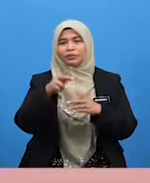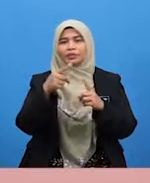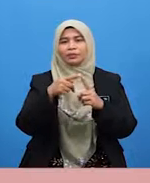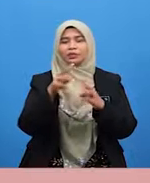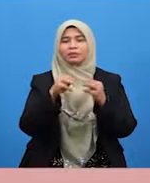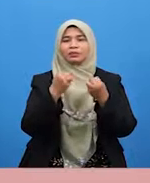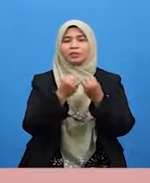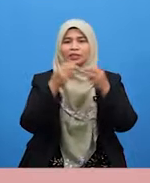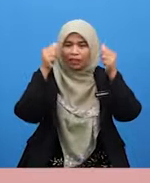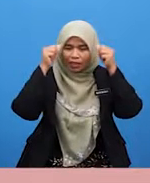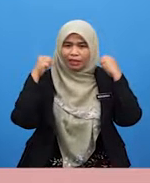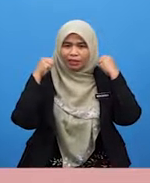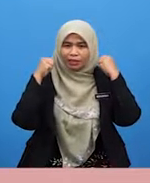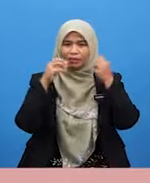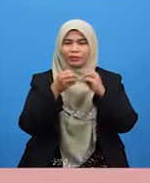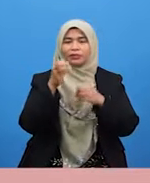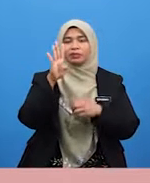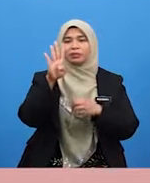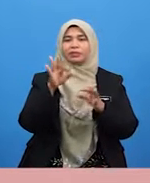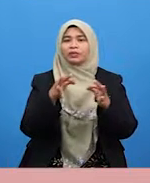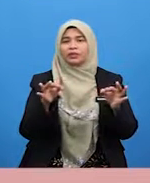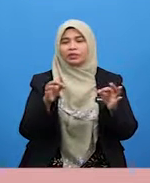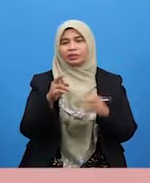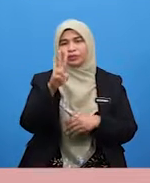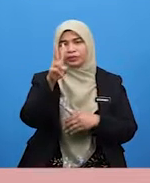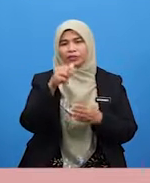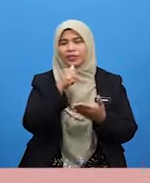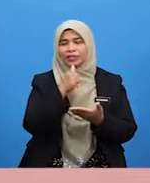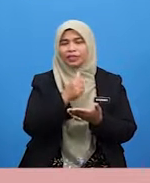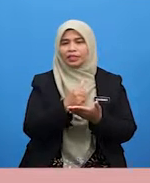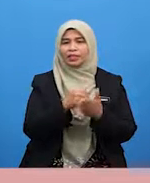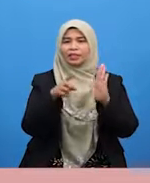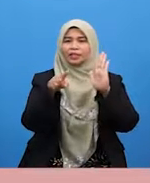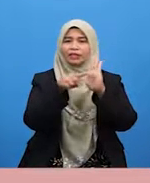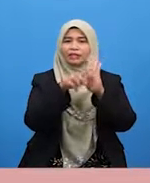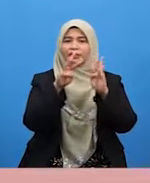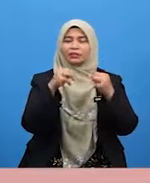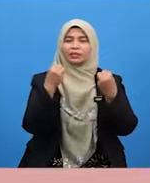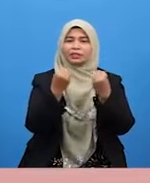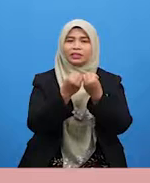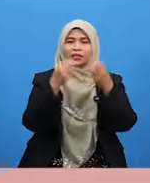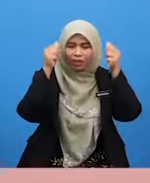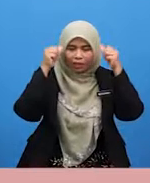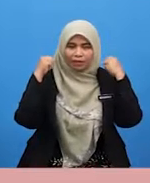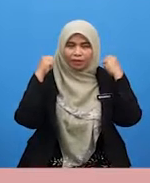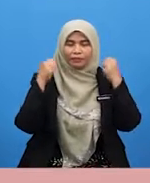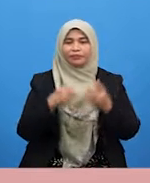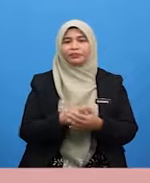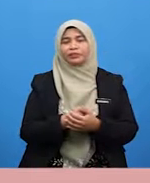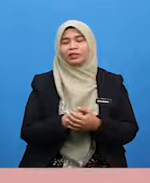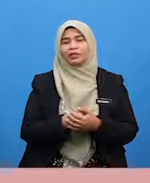Arab. Keempat, menghuraikan dua nilai negatif masyarakat Arab jahiliyah.